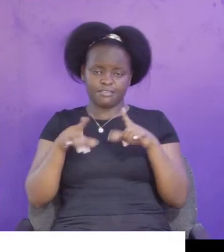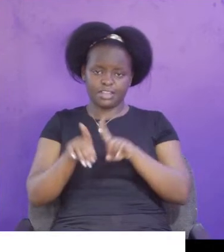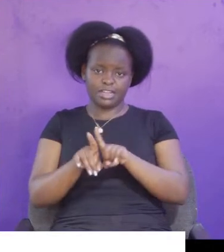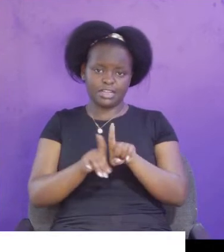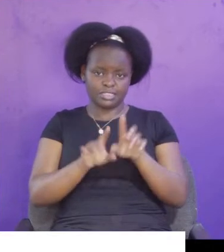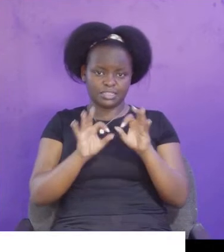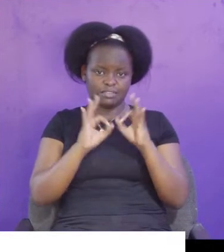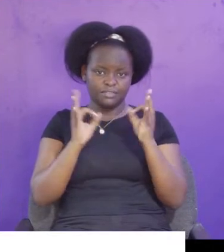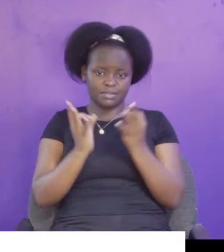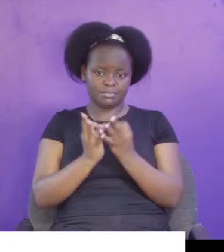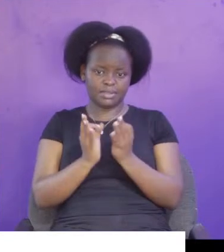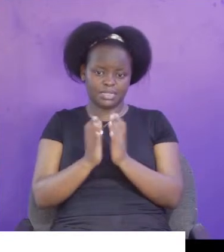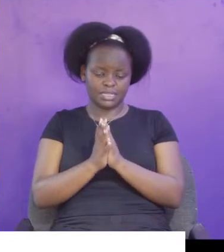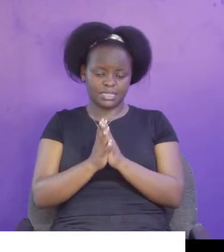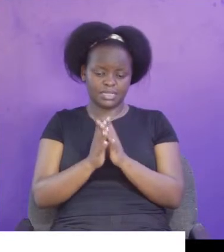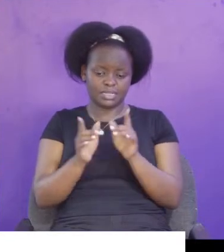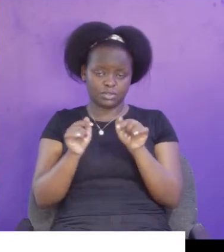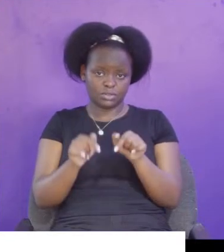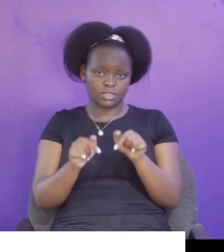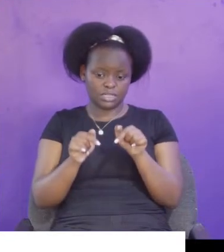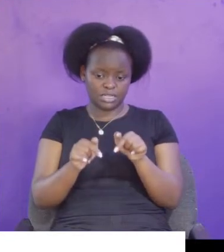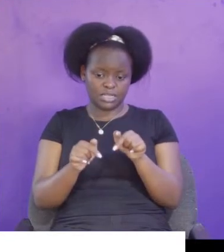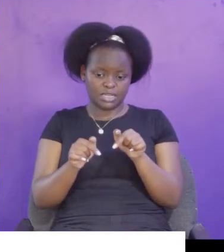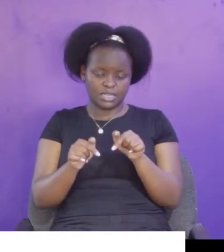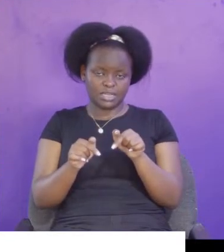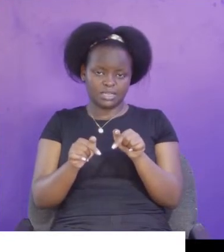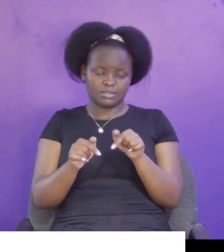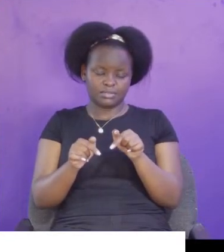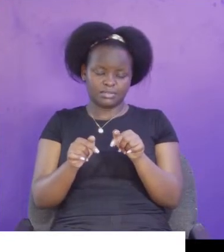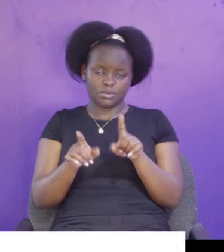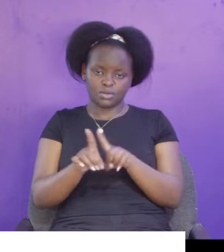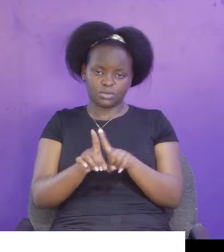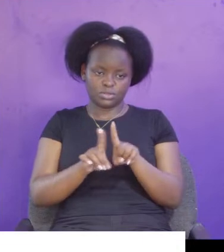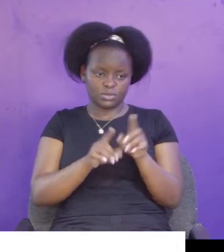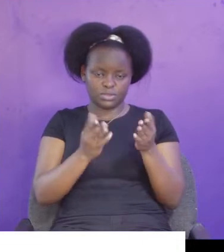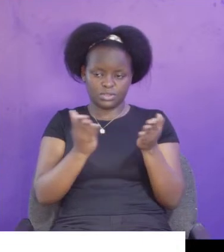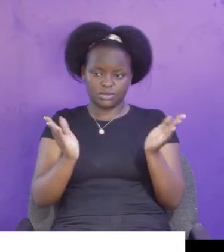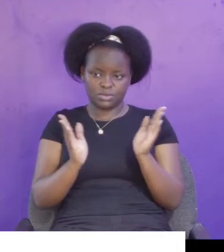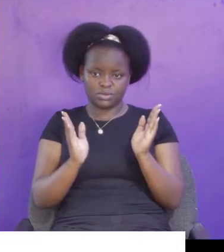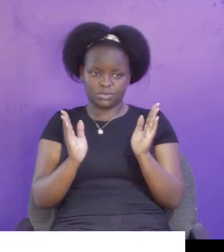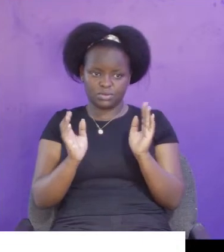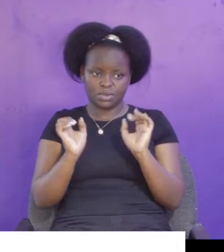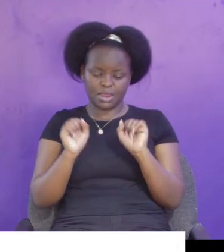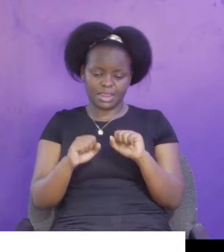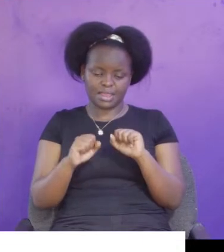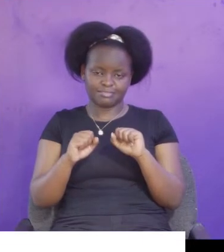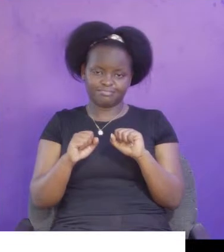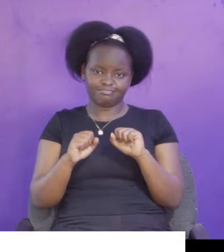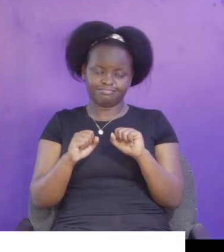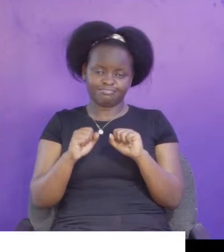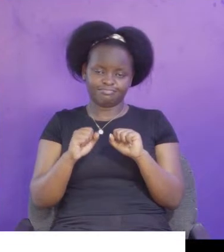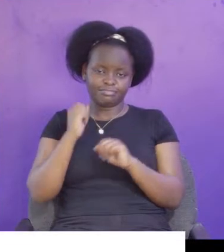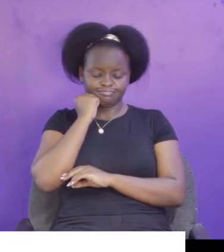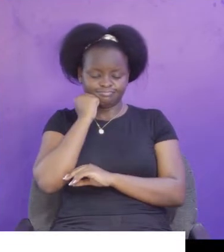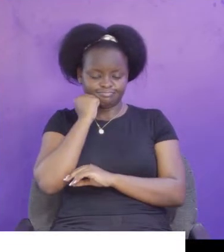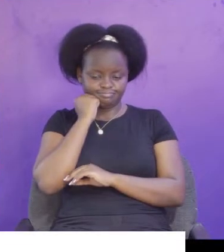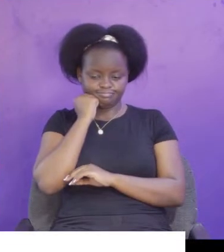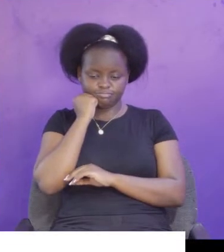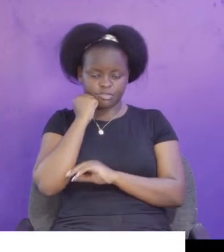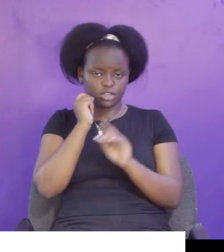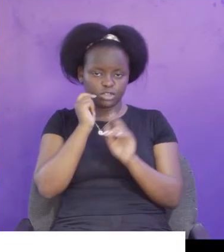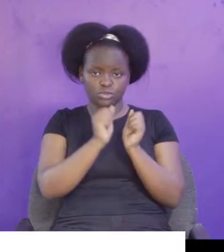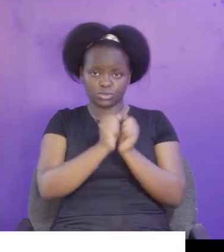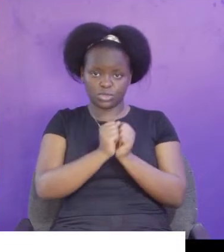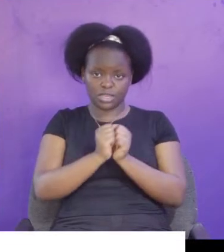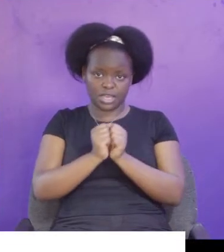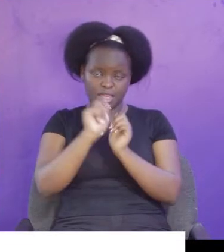Na leo hii tunakuja na nyinyi pia, ndio tuombeleze na nyinyi pia, Kenya mzima na